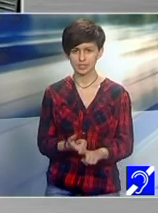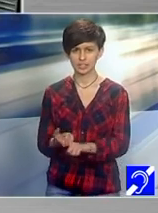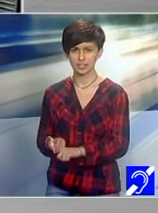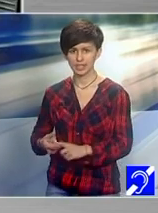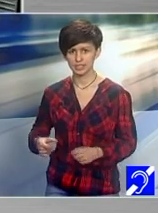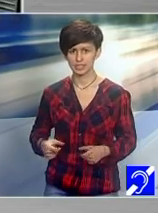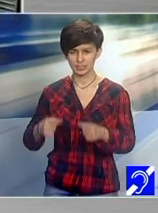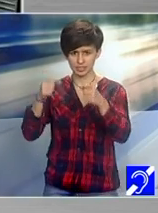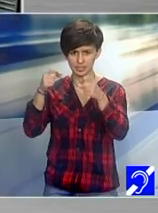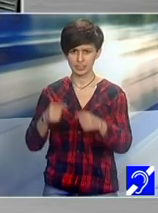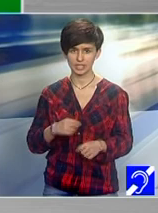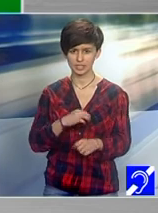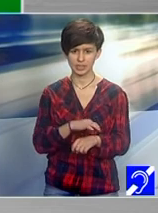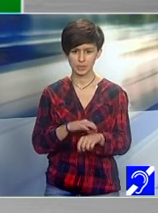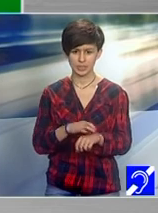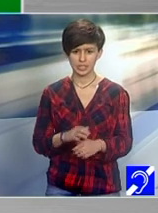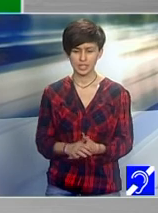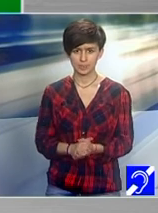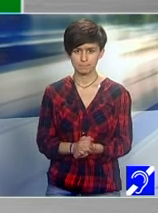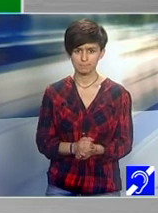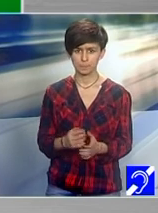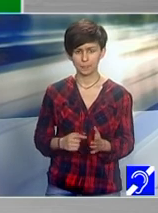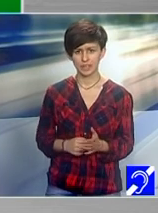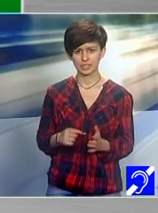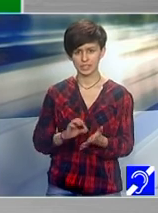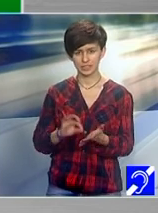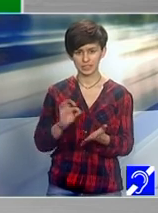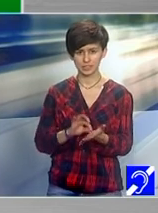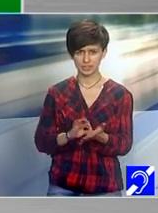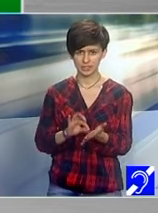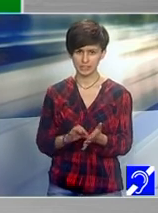prezentate de către dumneavoastră, da, cei care